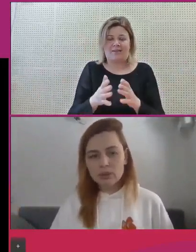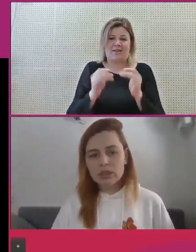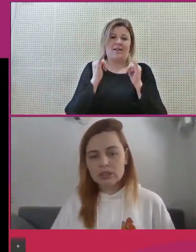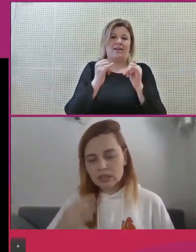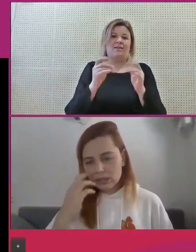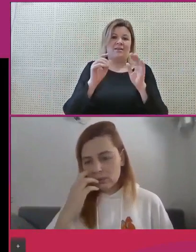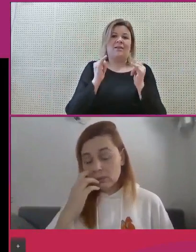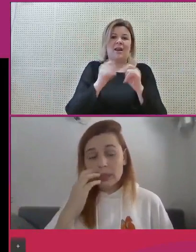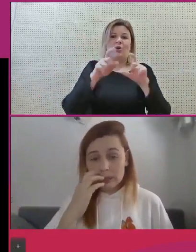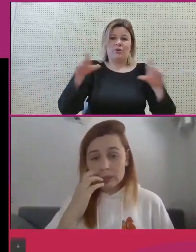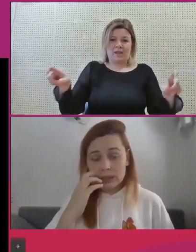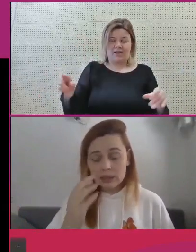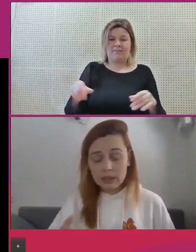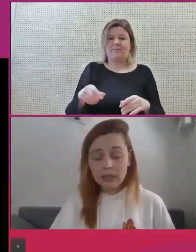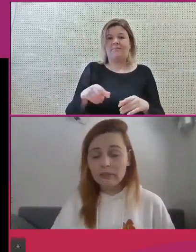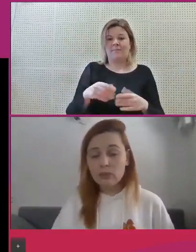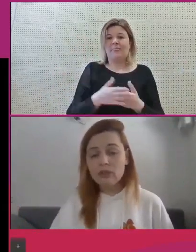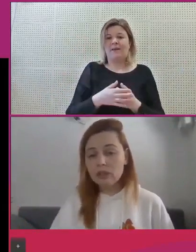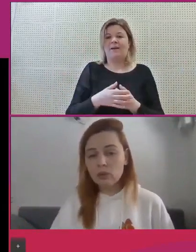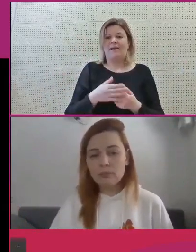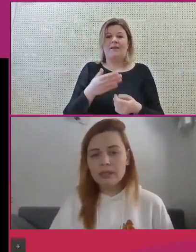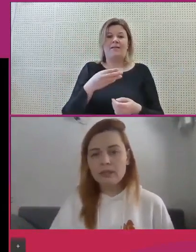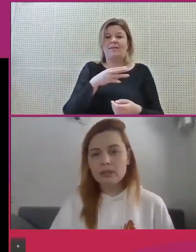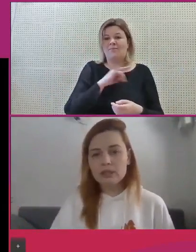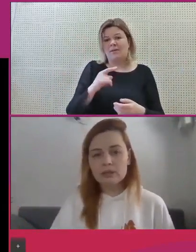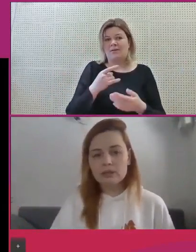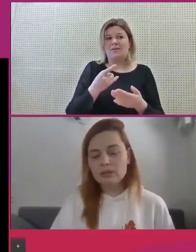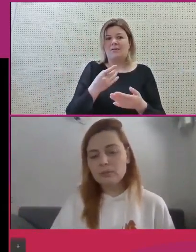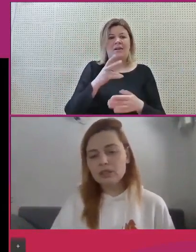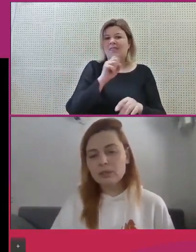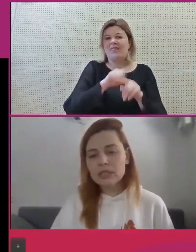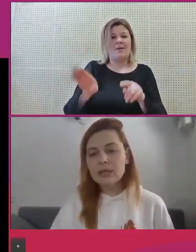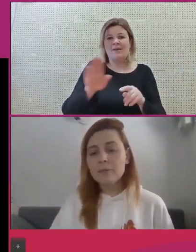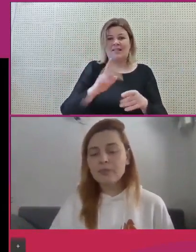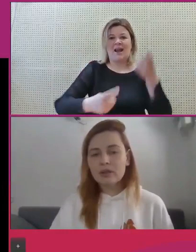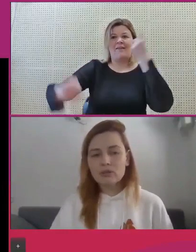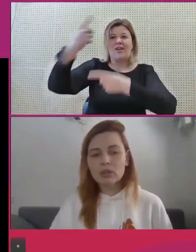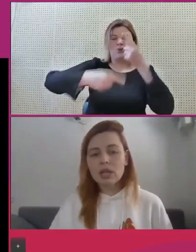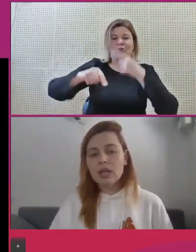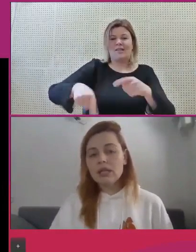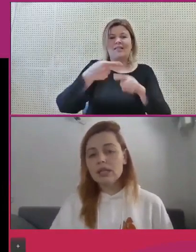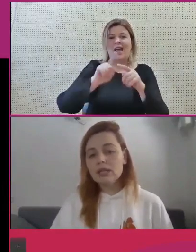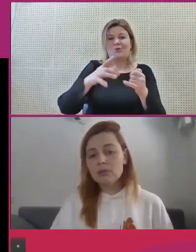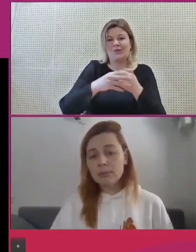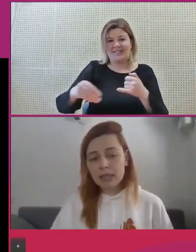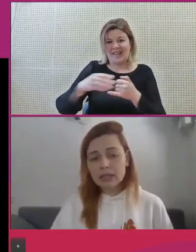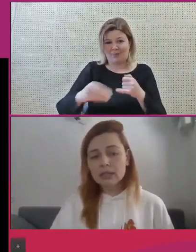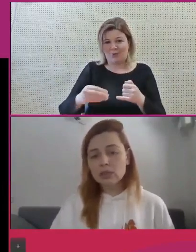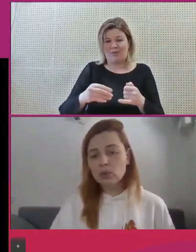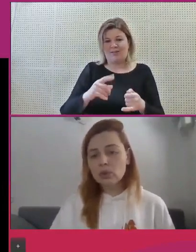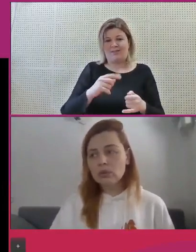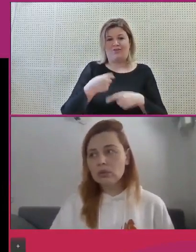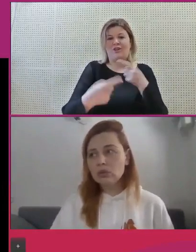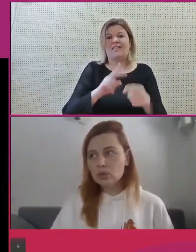быстренько опустились на землю. Ну нет, не быстренько, как я говорю, 2-3 года понадобилось приземлиться. Вот. И